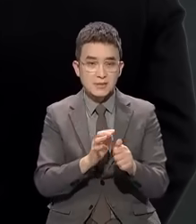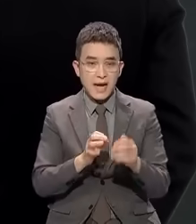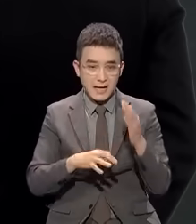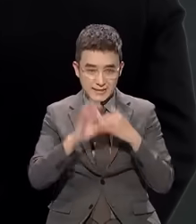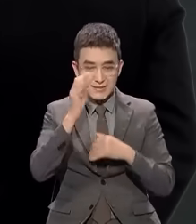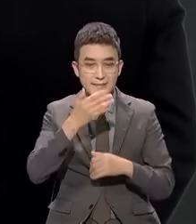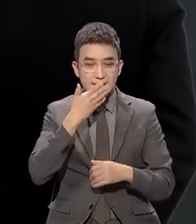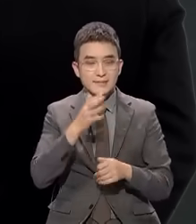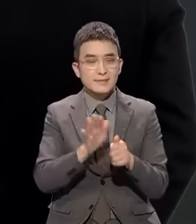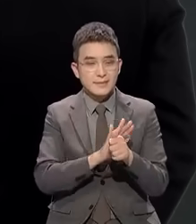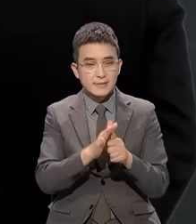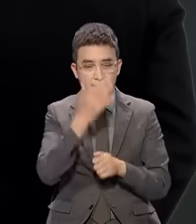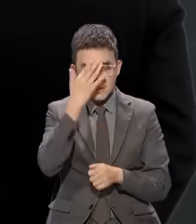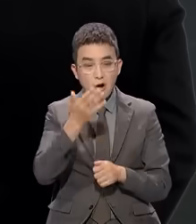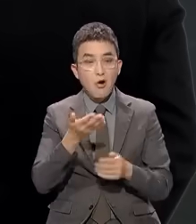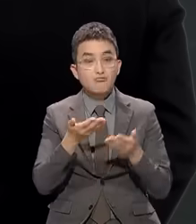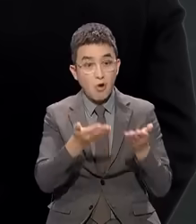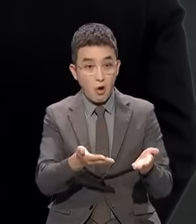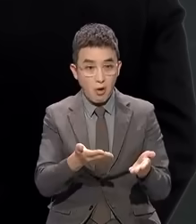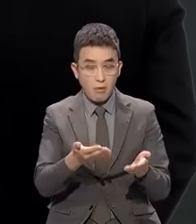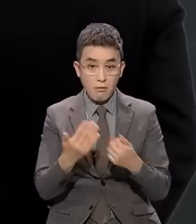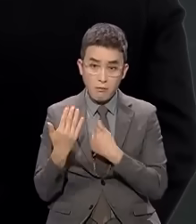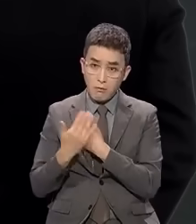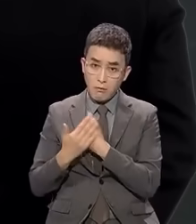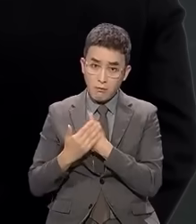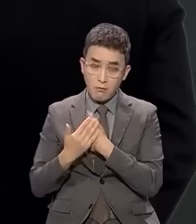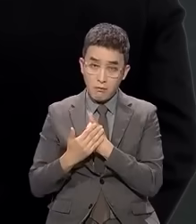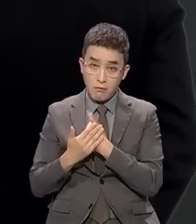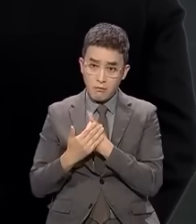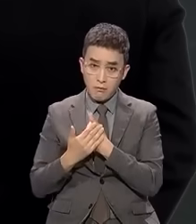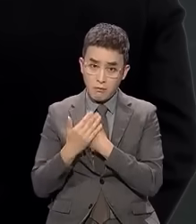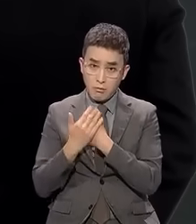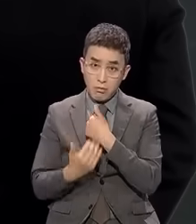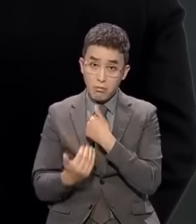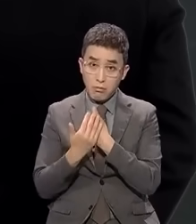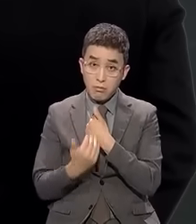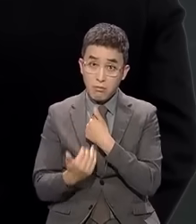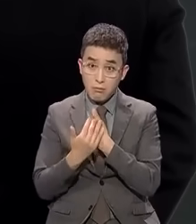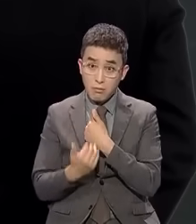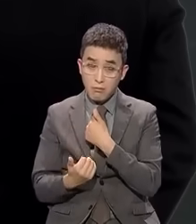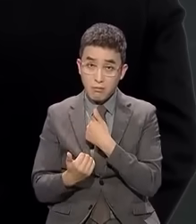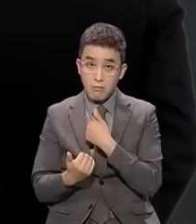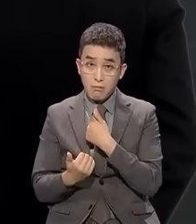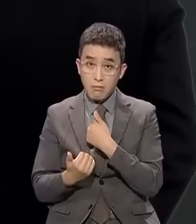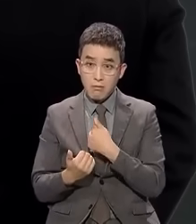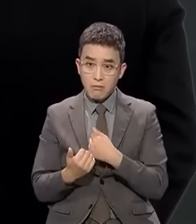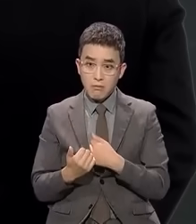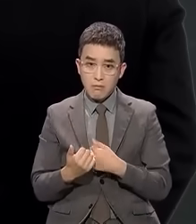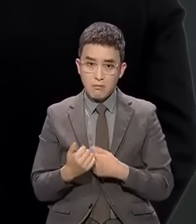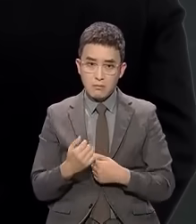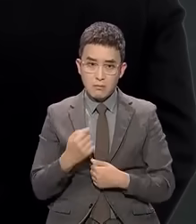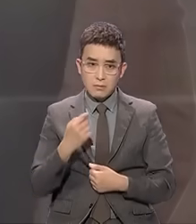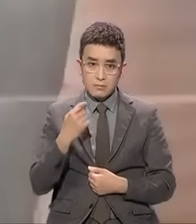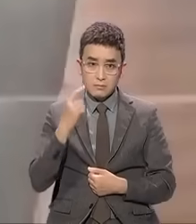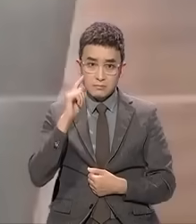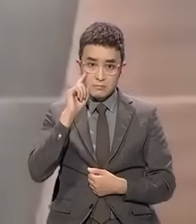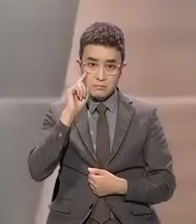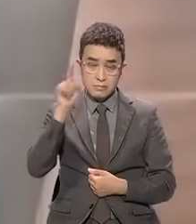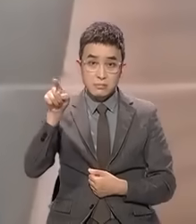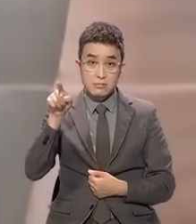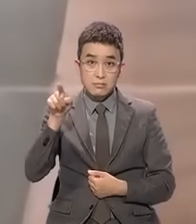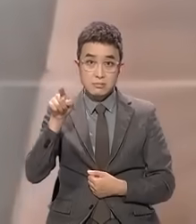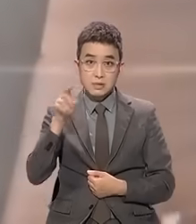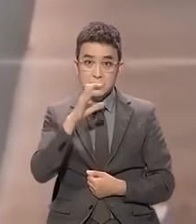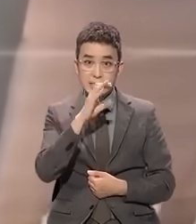그냥 예, 우리 하자. 뭐 업그레이드 해드겠다 뭐 이런 식으로 나왔나 보죠. 그래서, 아니, 어떻게 된 건지 자초지종이라도 봐야겠다, CCTV